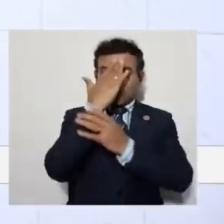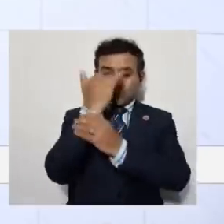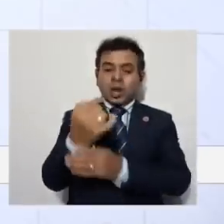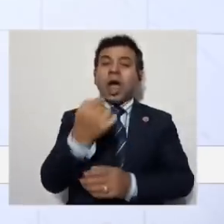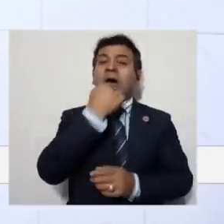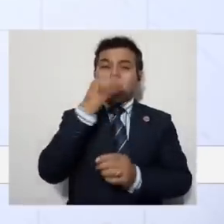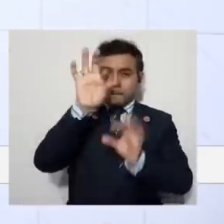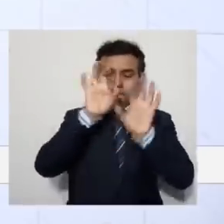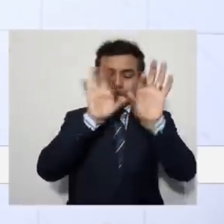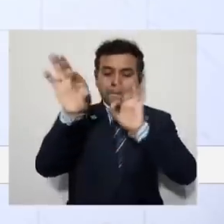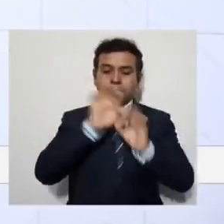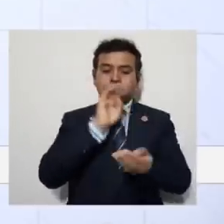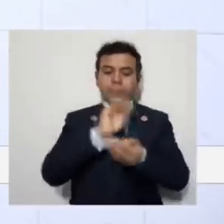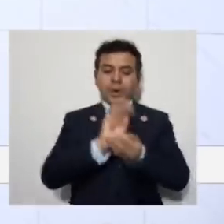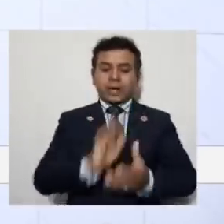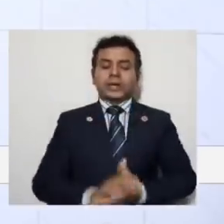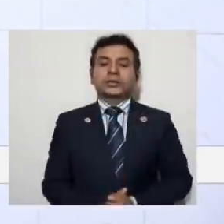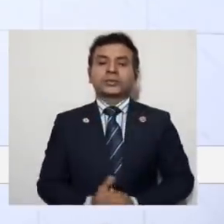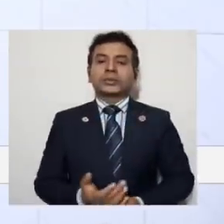87,694টি সংগৃহীত, এবং